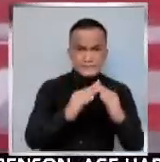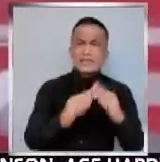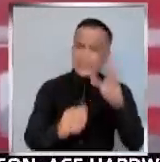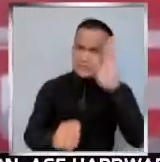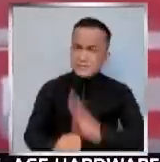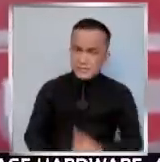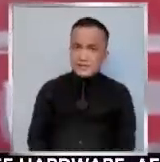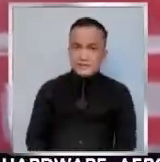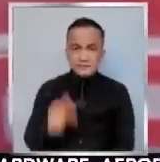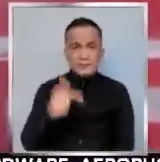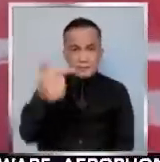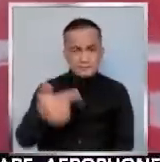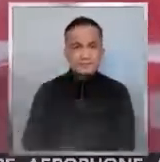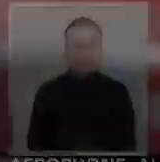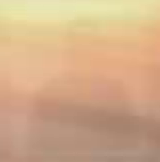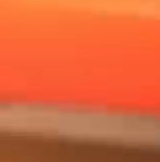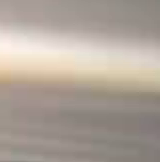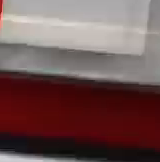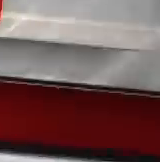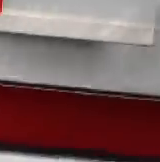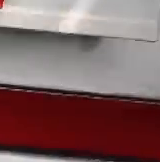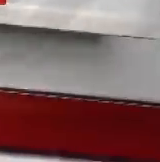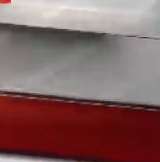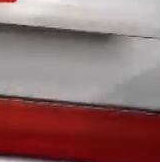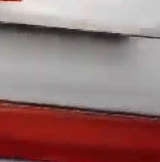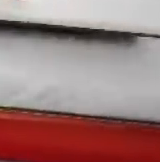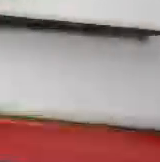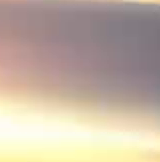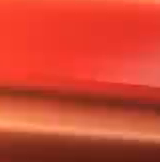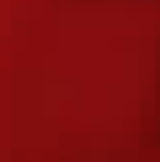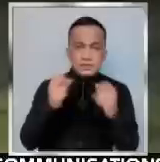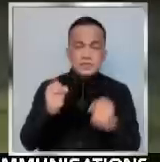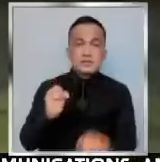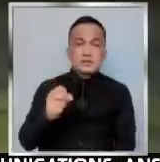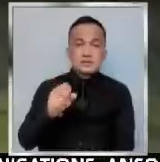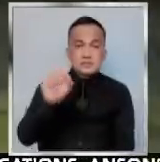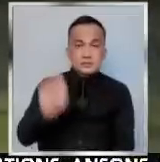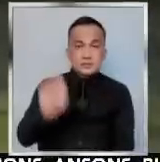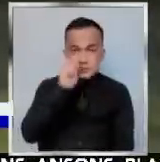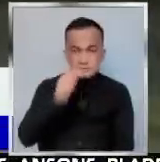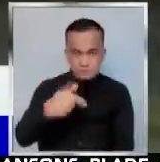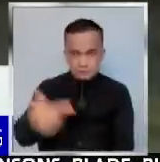Andrew Bernardo ng GMA Regional TV Balitang Southern Tagalog. Andrew?